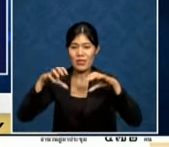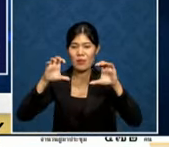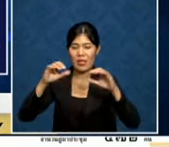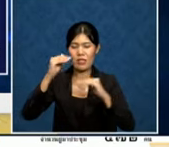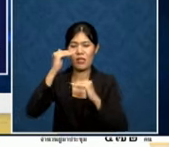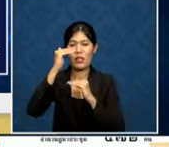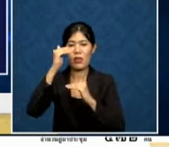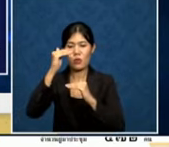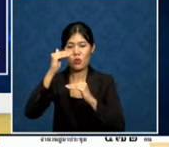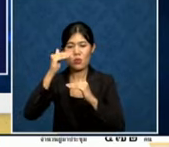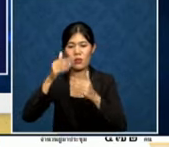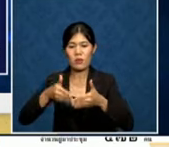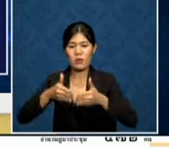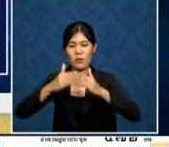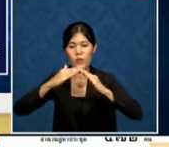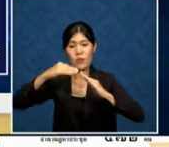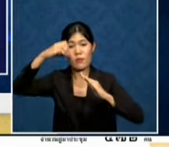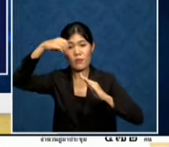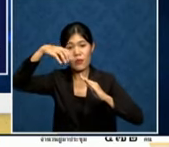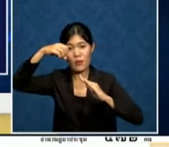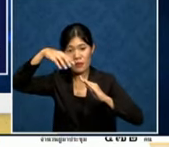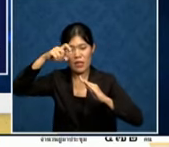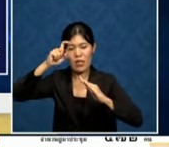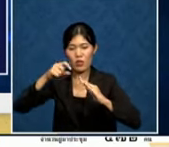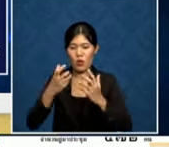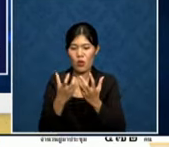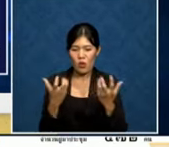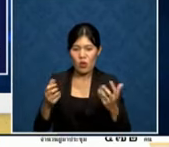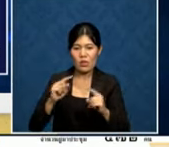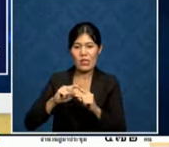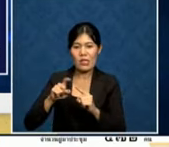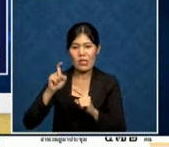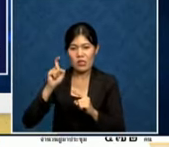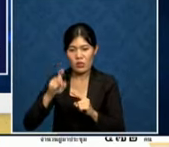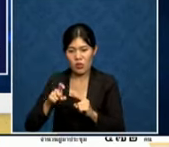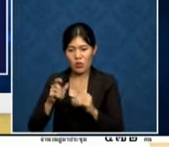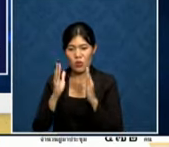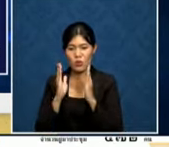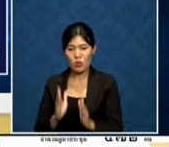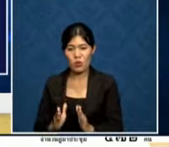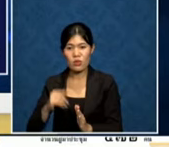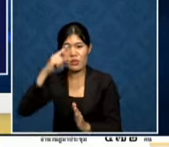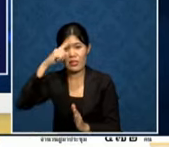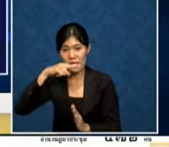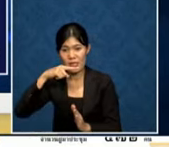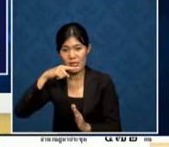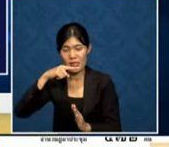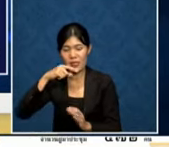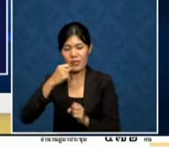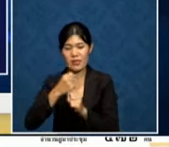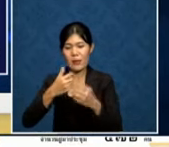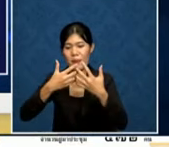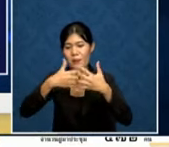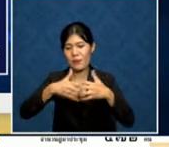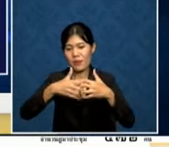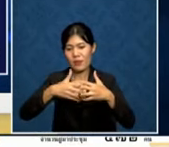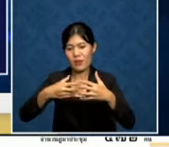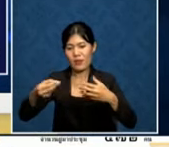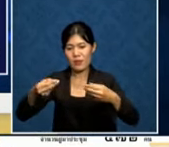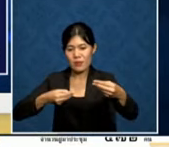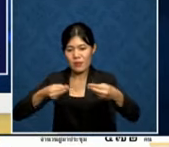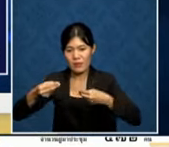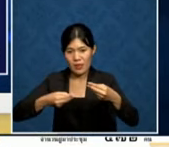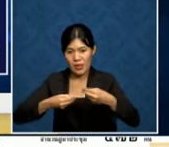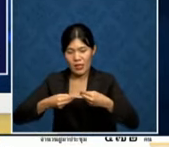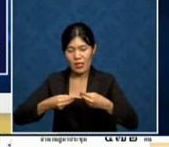ฟ้าชิ้นส่วนบางชิ้นต้องผลิตมาจากผู้ประกอบการไทยแค่นี้ครับผู้ประกอบการ